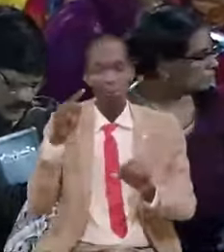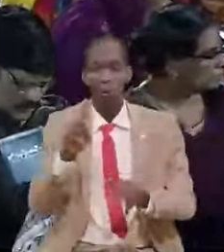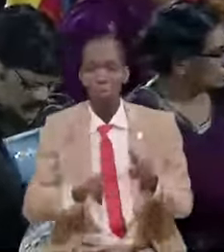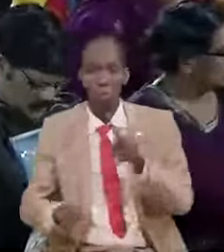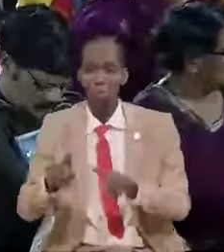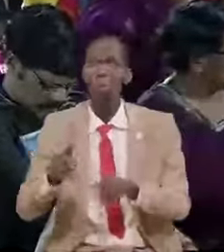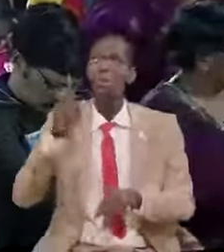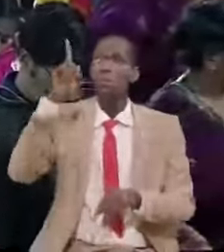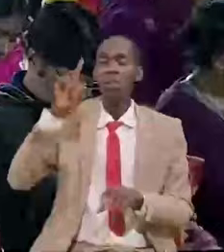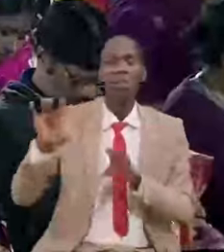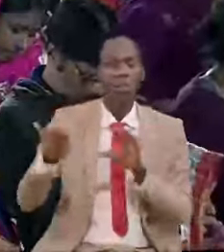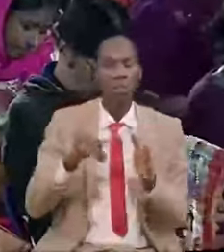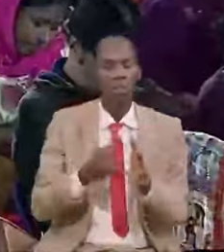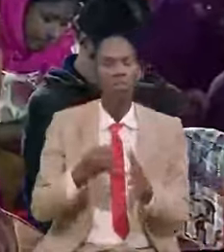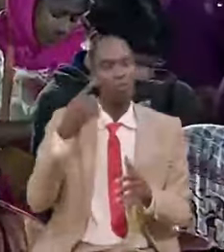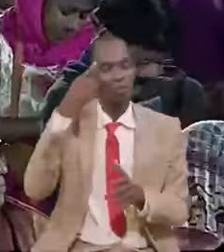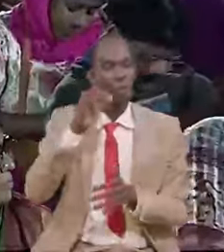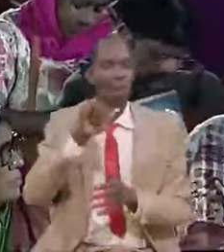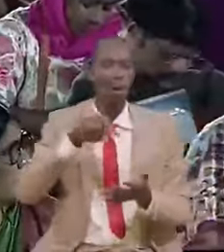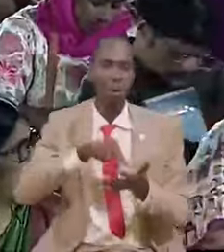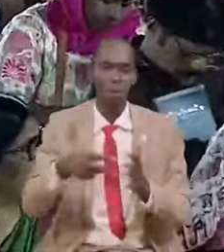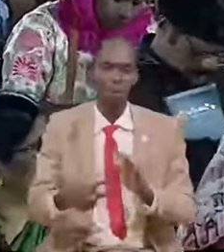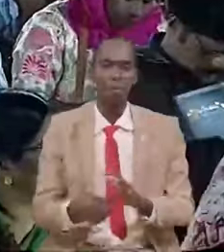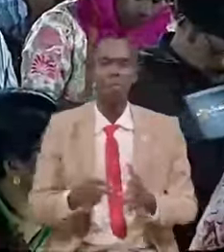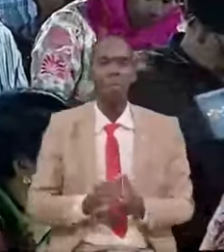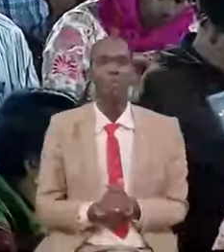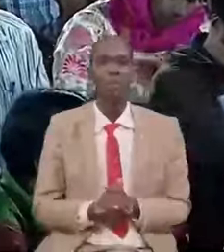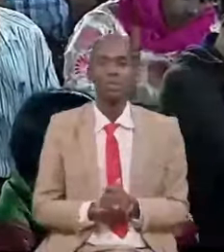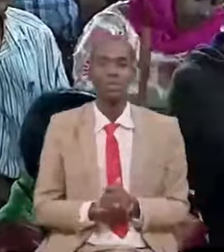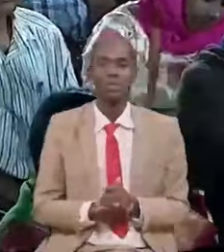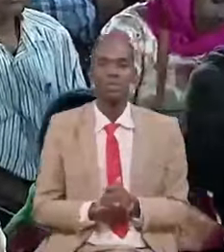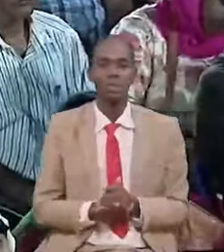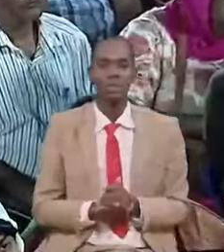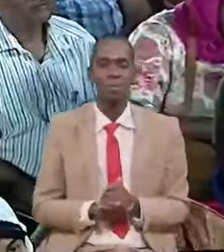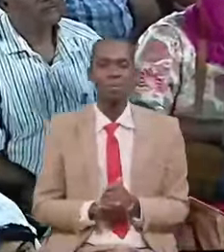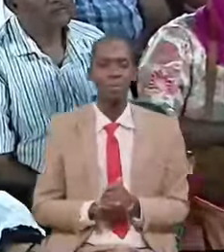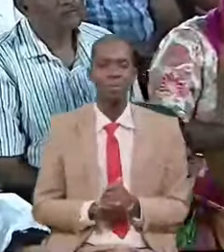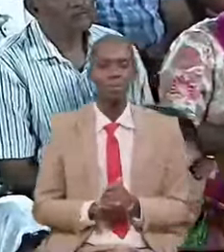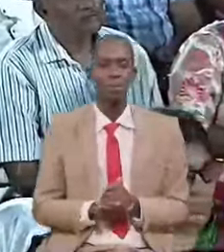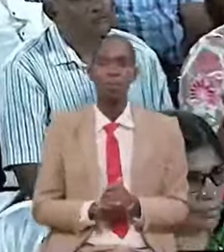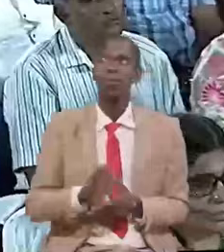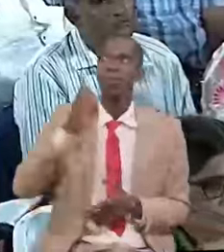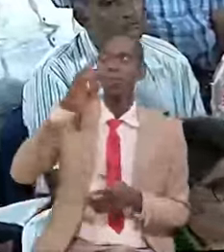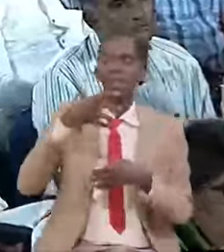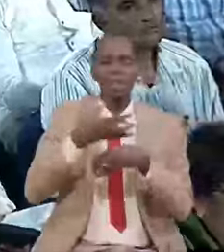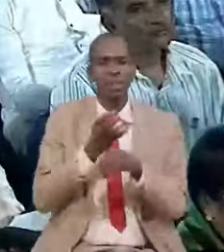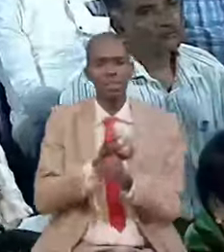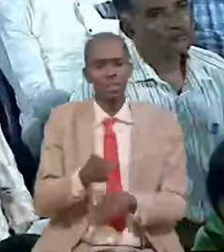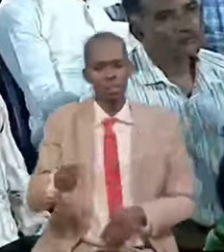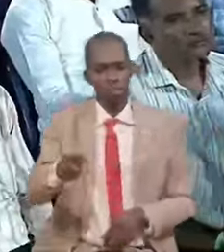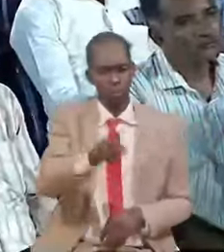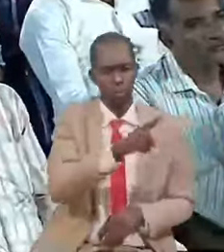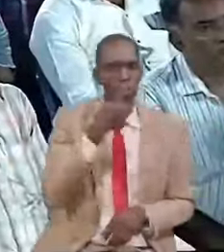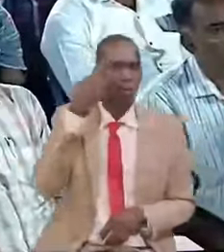La plus petite chose, pour le moindre de qui que ce soit, il le fait pour un but. Il t'a créé pour un